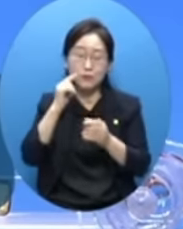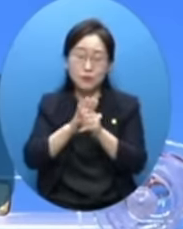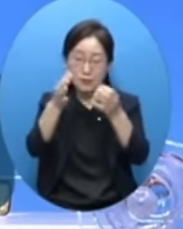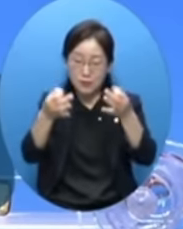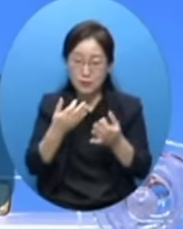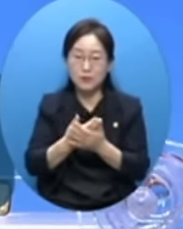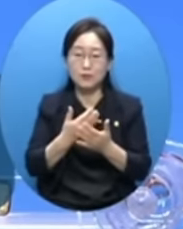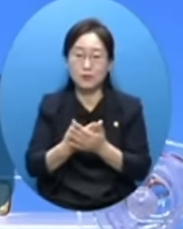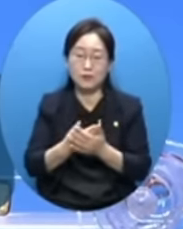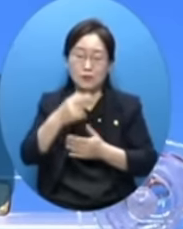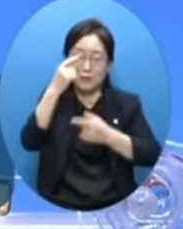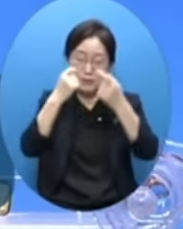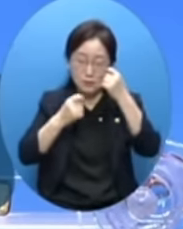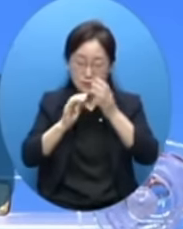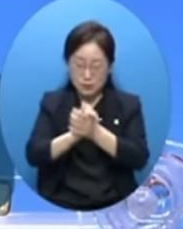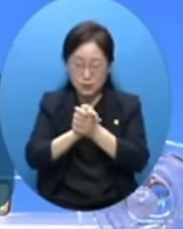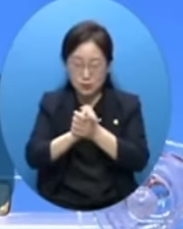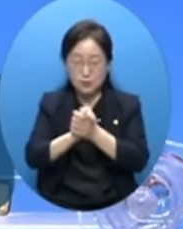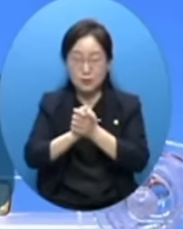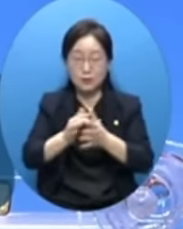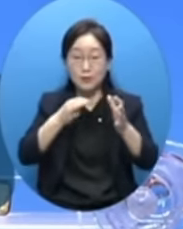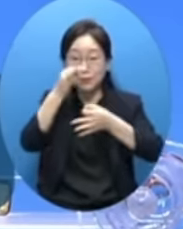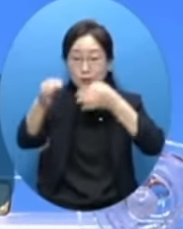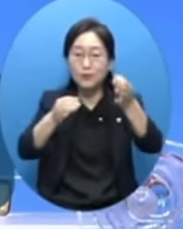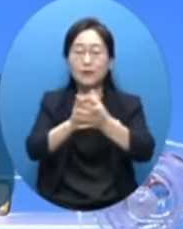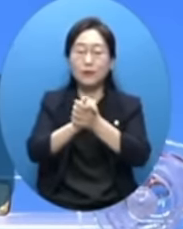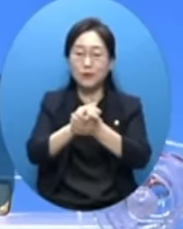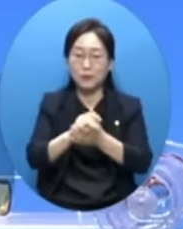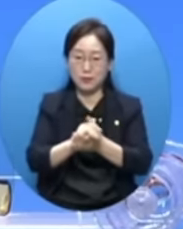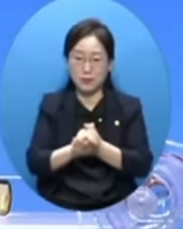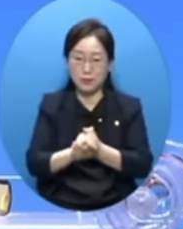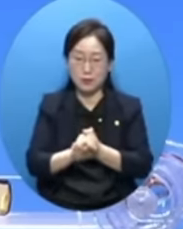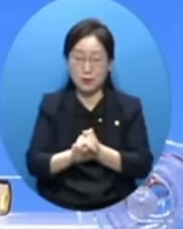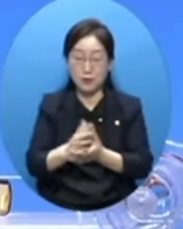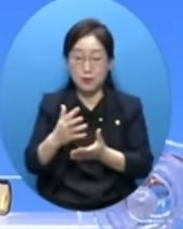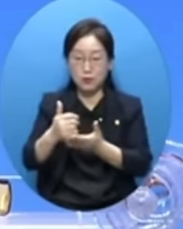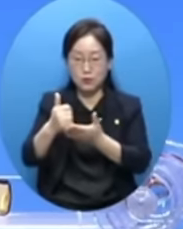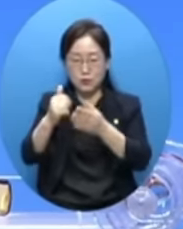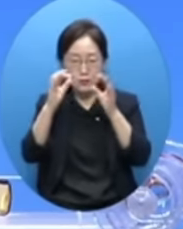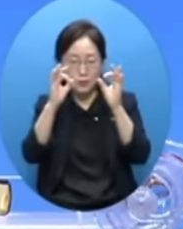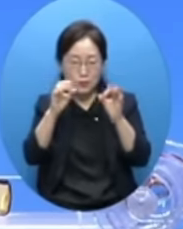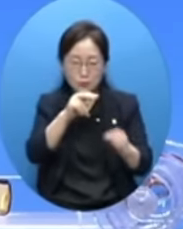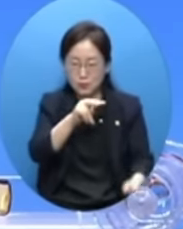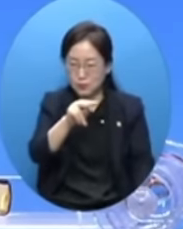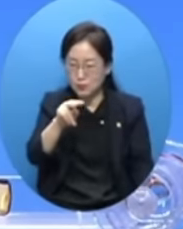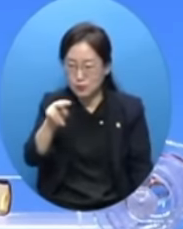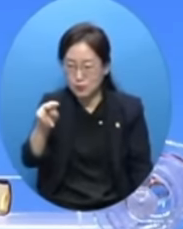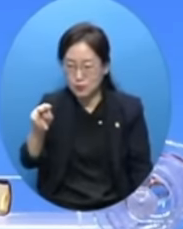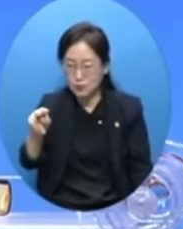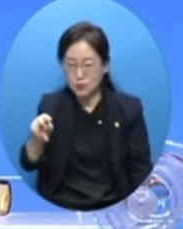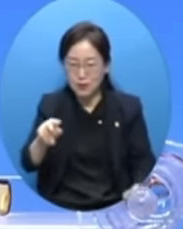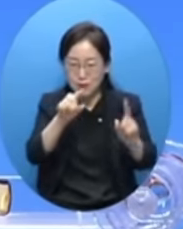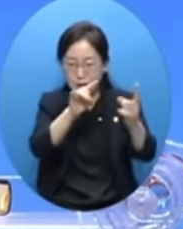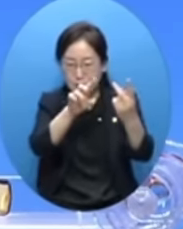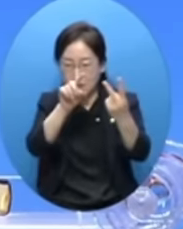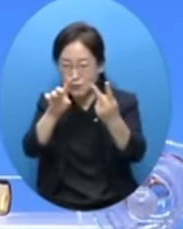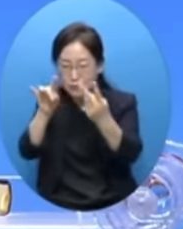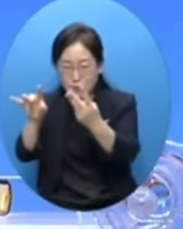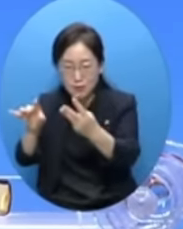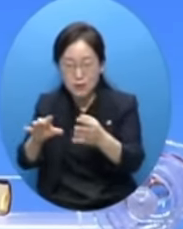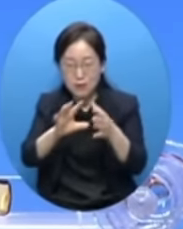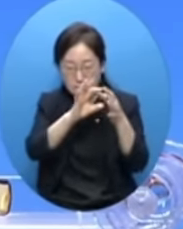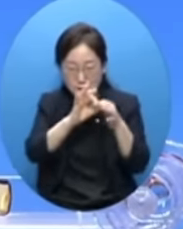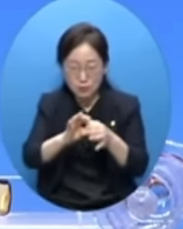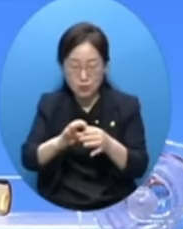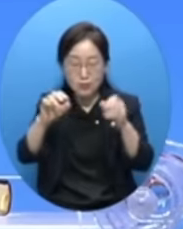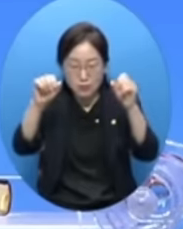여겨주옵소서. 눈물로 기도하고 부르짖어 기도했습니다. 주님께서 그들을 불쌍히 보시고 그들의 기도를 하나 둘